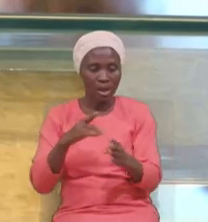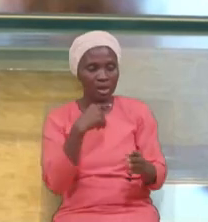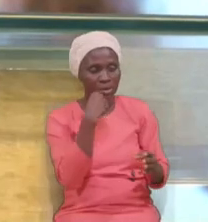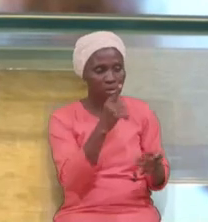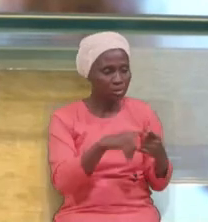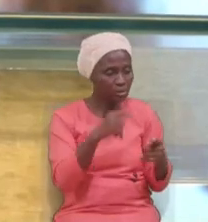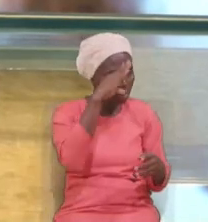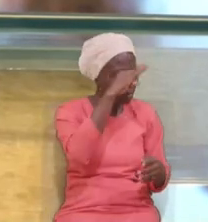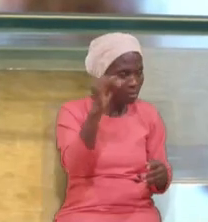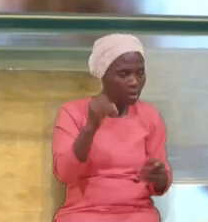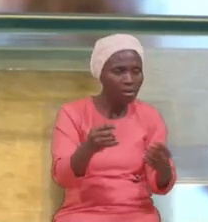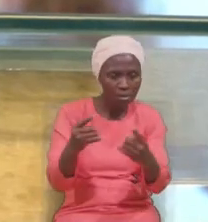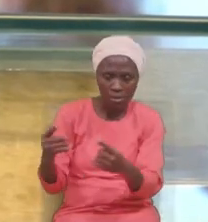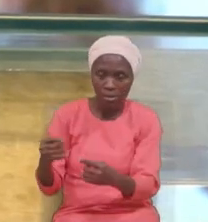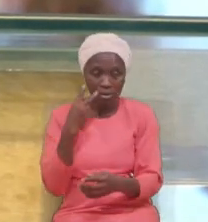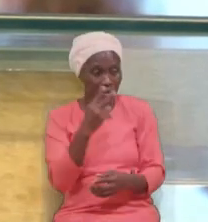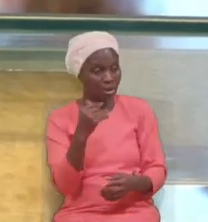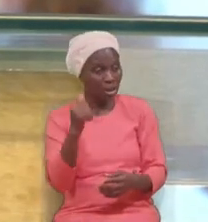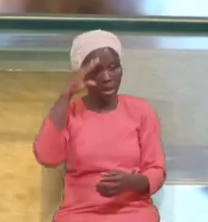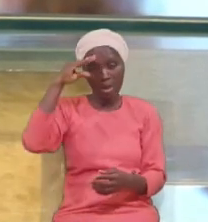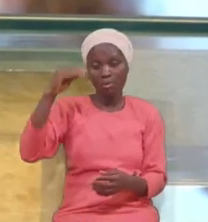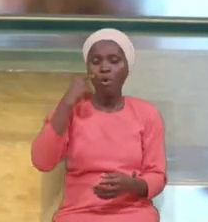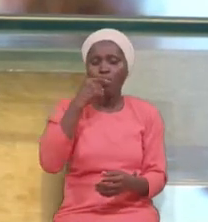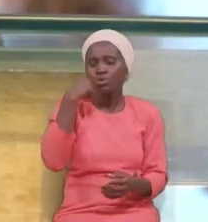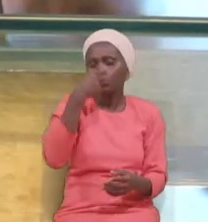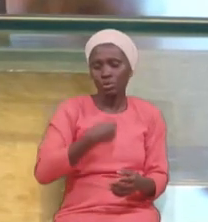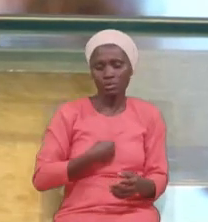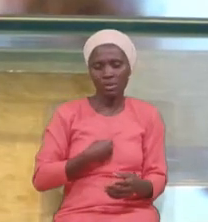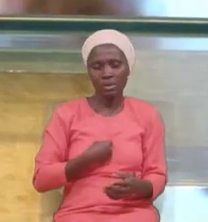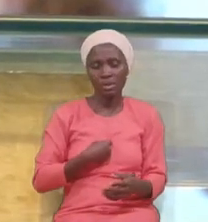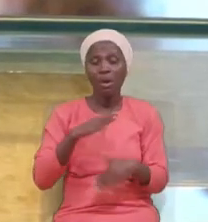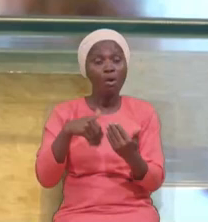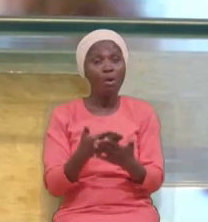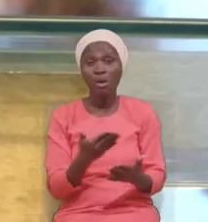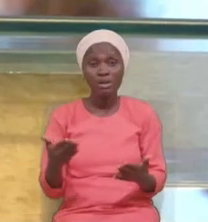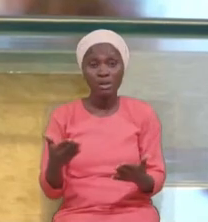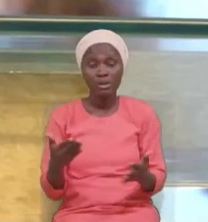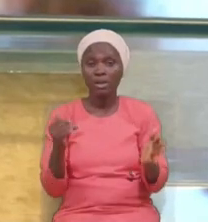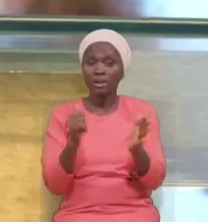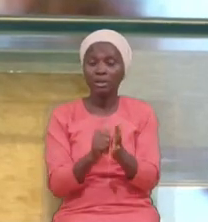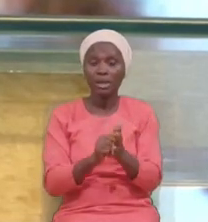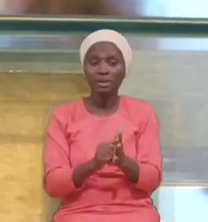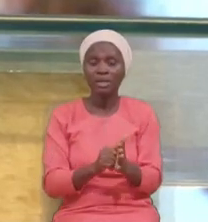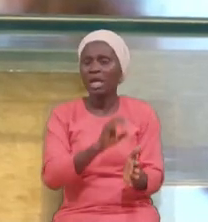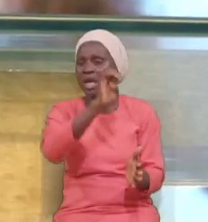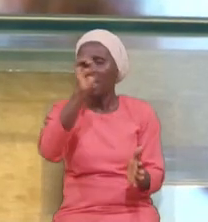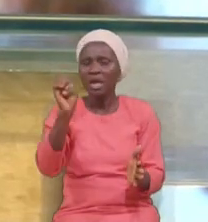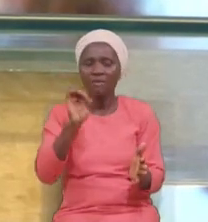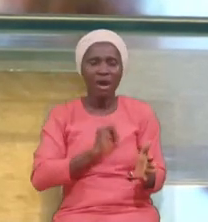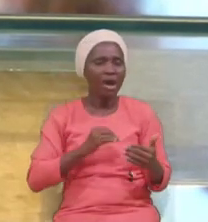gens, « Venez voir un homme qui m'a dit tout ce que j'ai